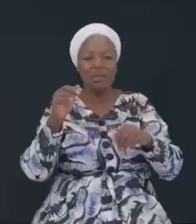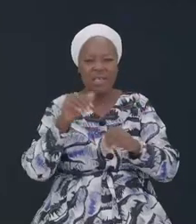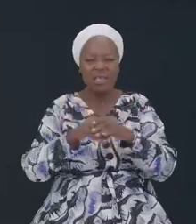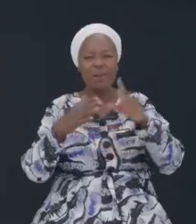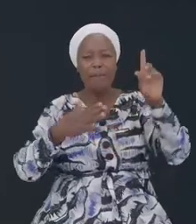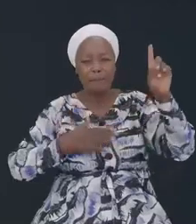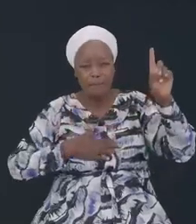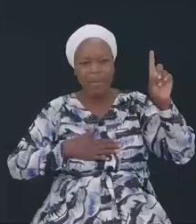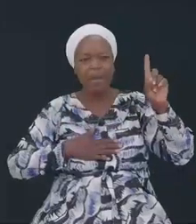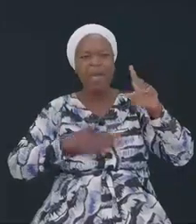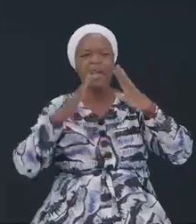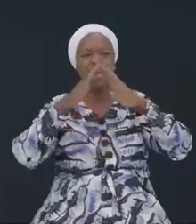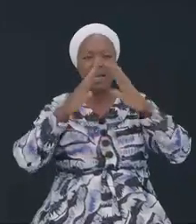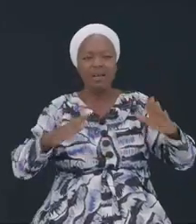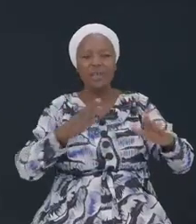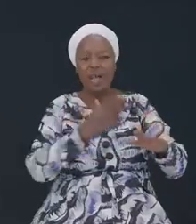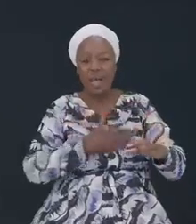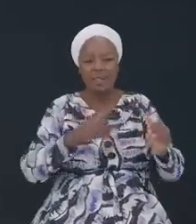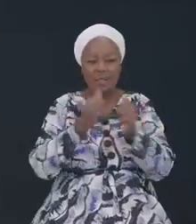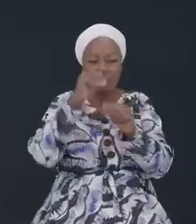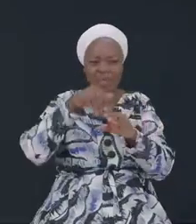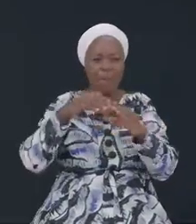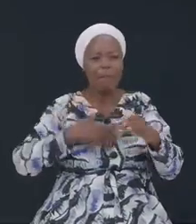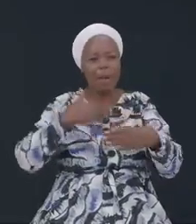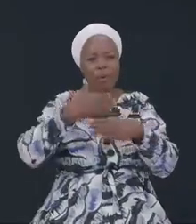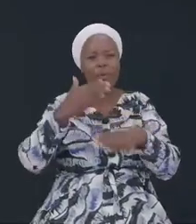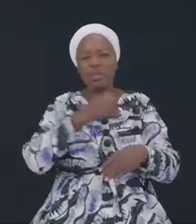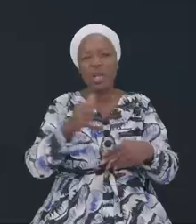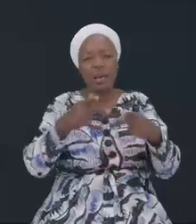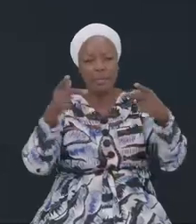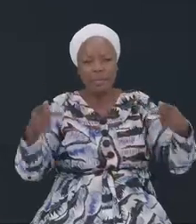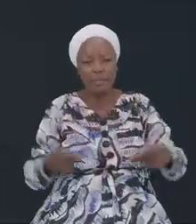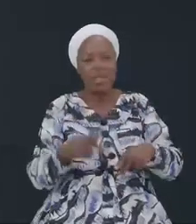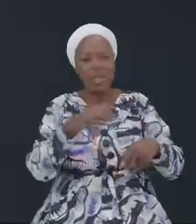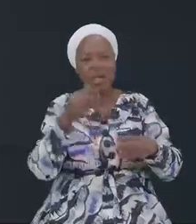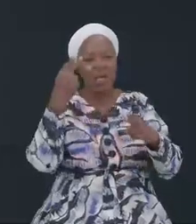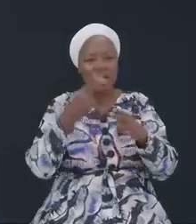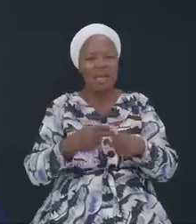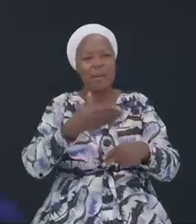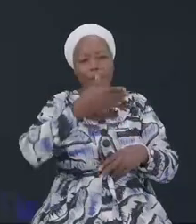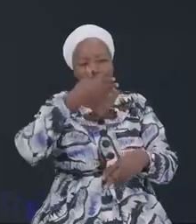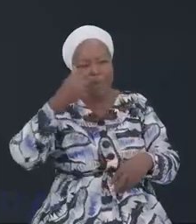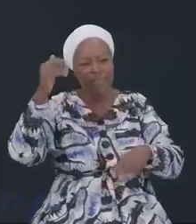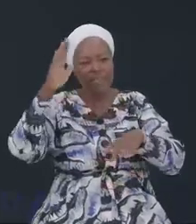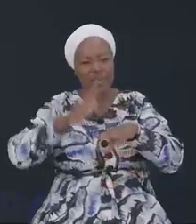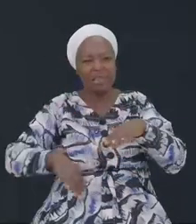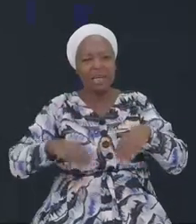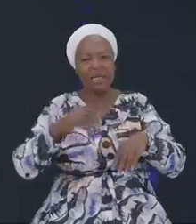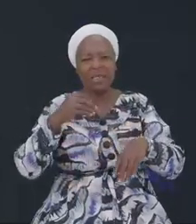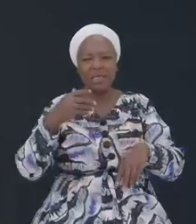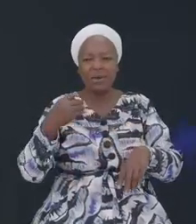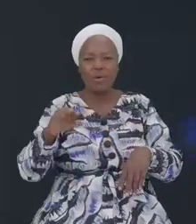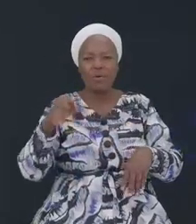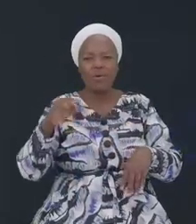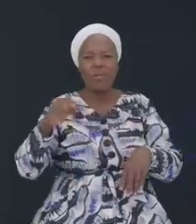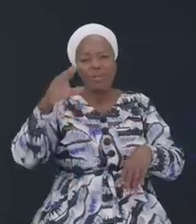Je donnerai dans ma maison et dans mes murs une place et un nom préférable à des fils